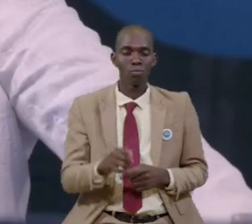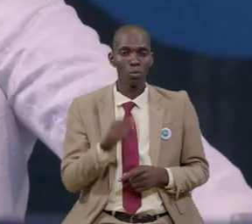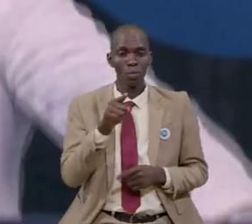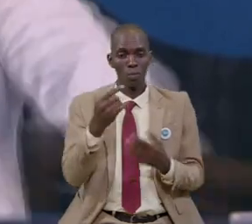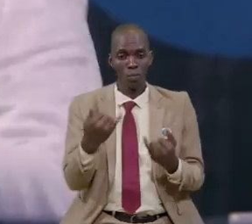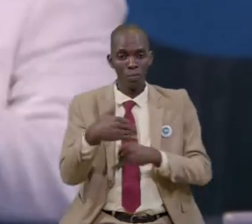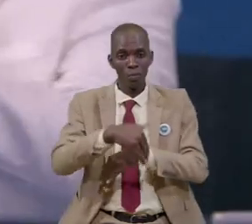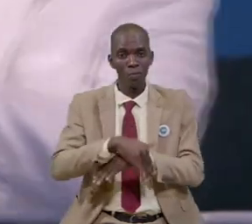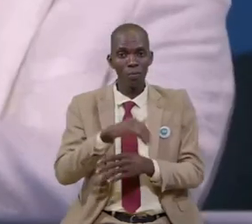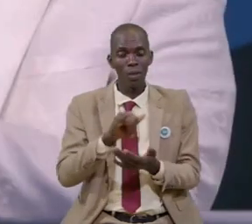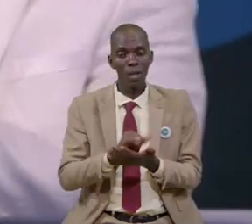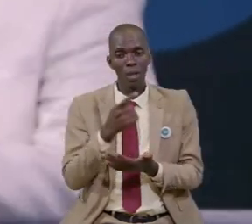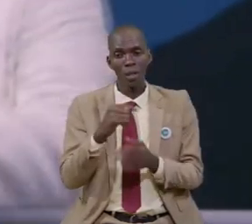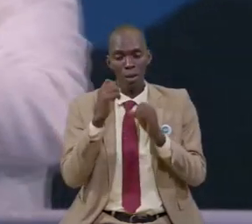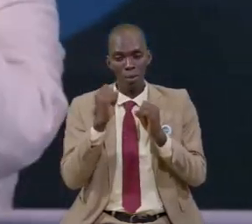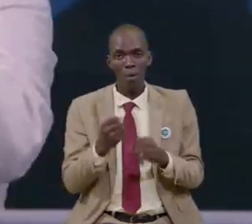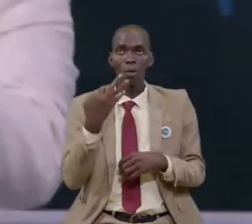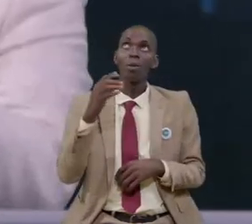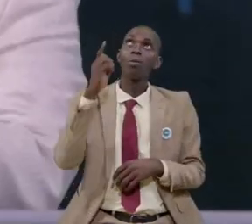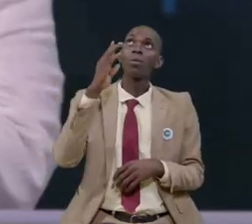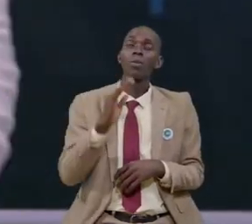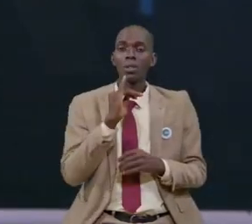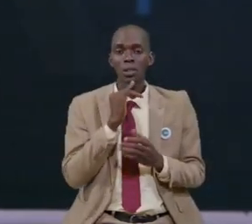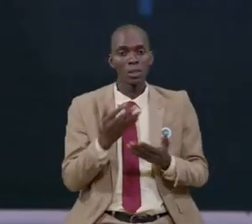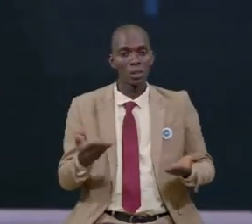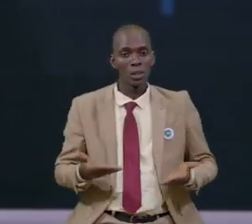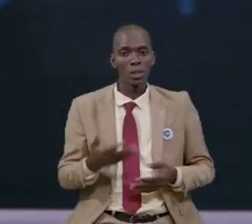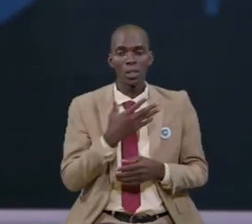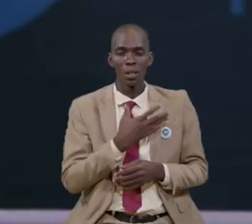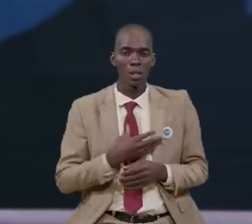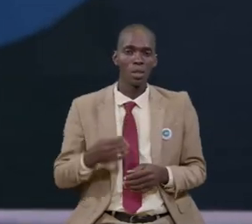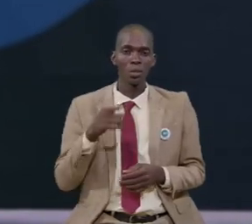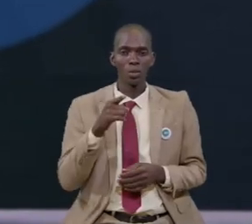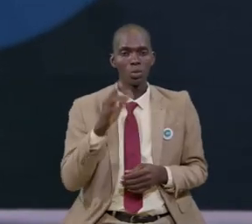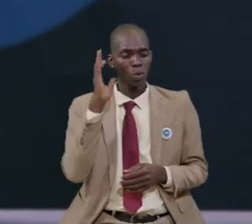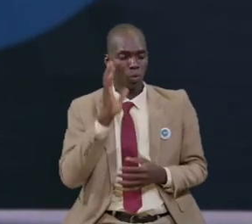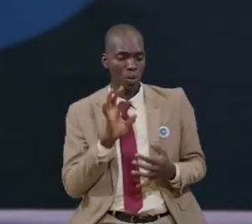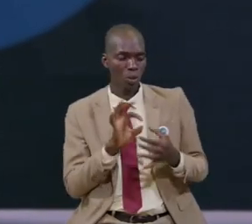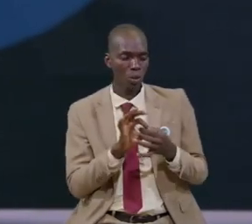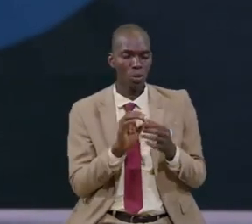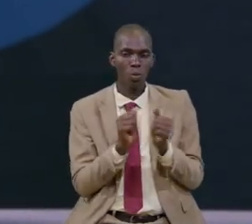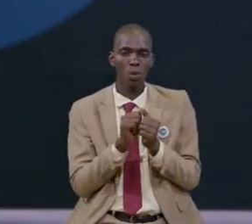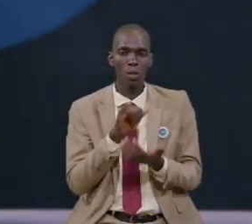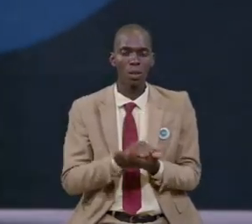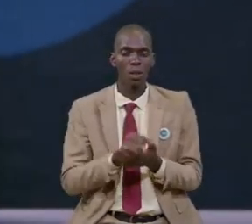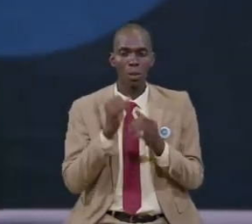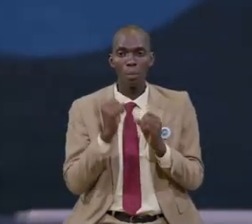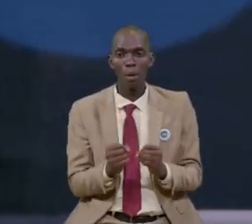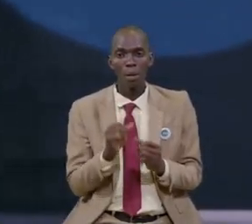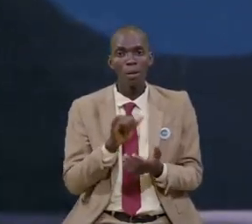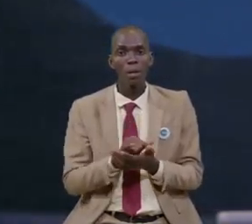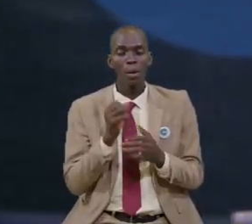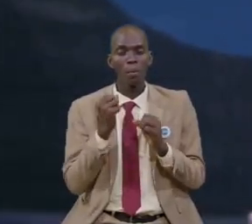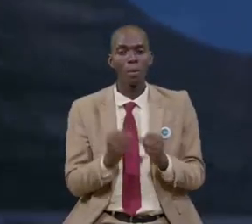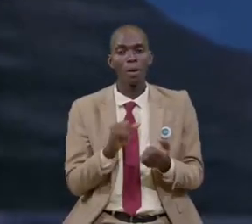de Dieu est là et que vous allez vous connecter à cette puissance, la puissance qui sauve, la puissance